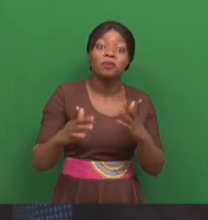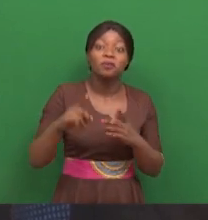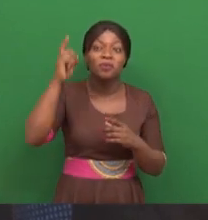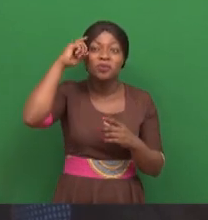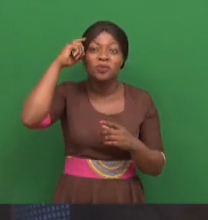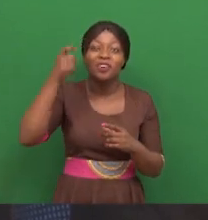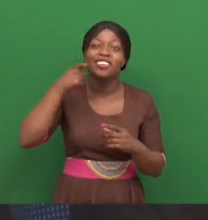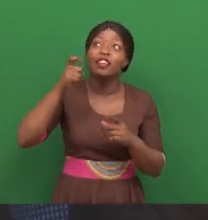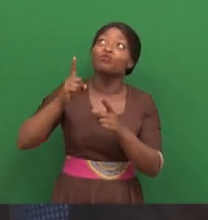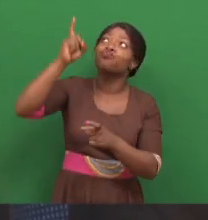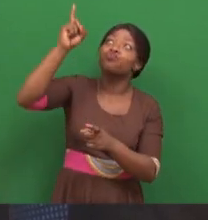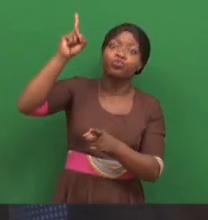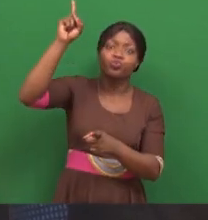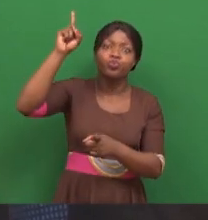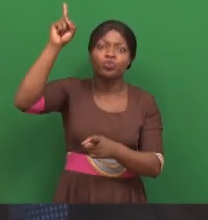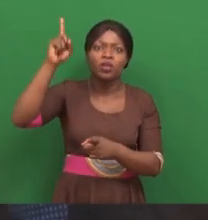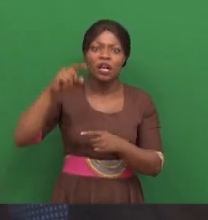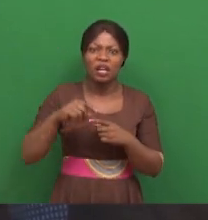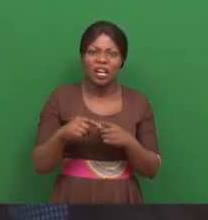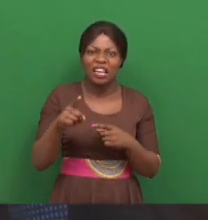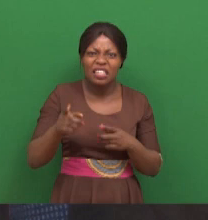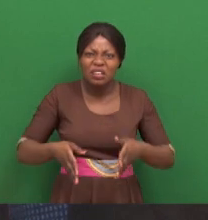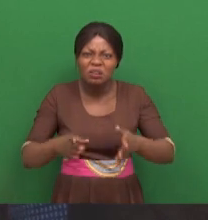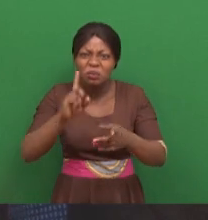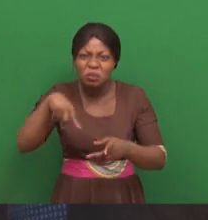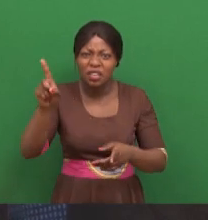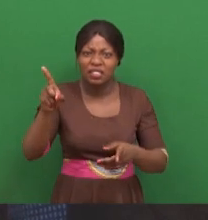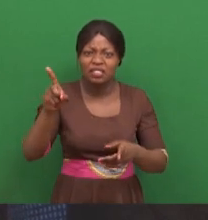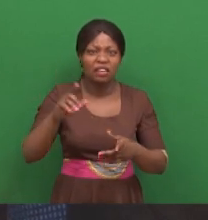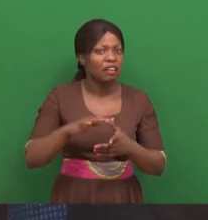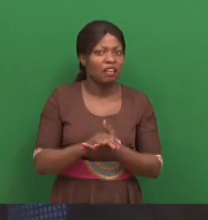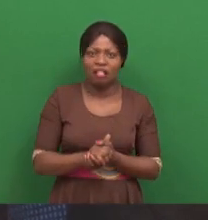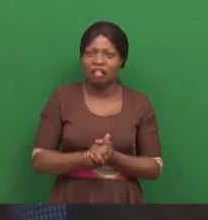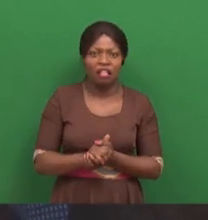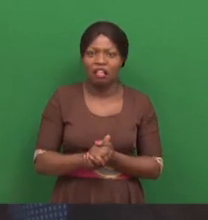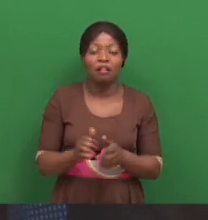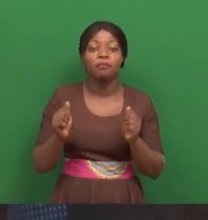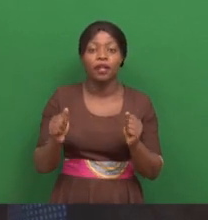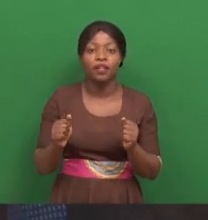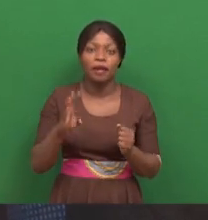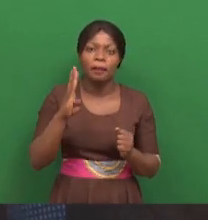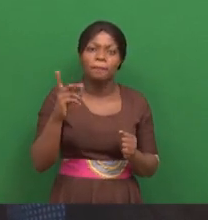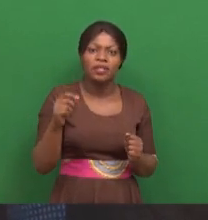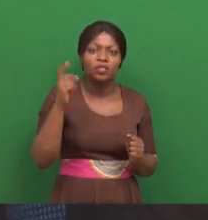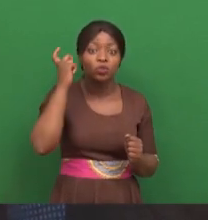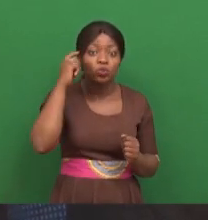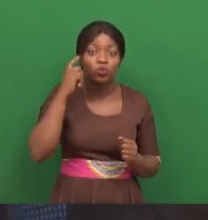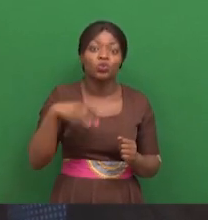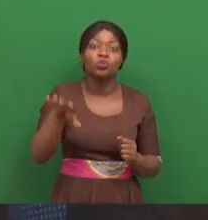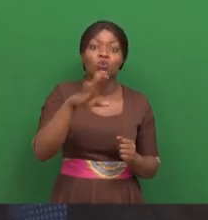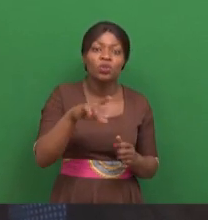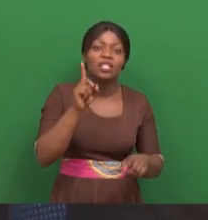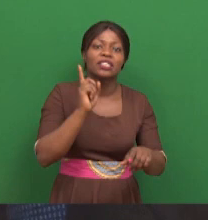zvazvo kana kupimbwa. Kombi yo haifanira kunga iri pa road ende kombi yo zvine zvitoriwa kuti haina fitness yakakwana asi zvinotishamisa zvikuru